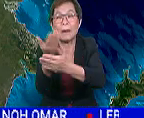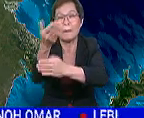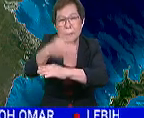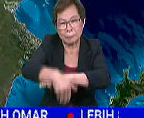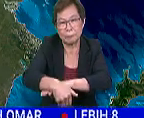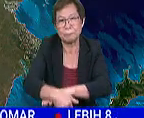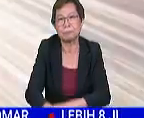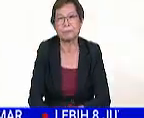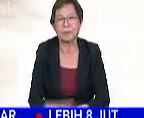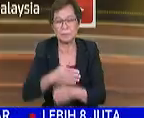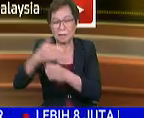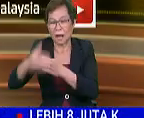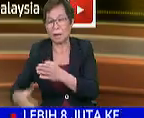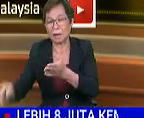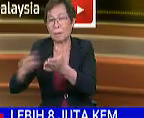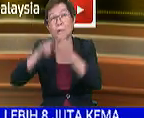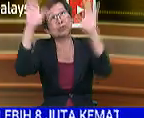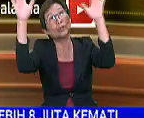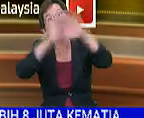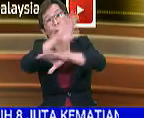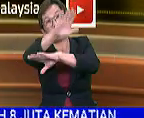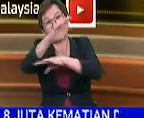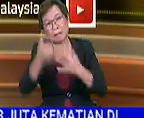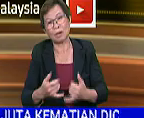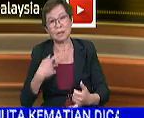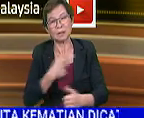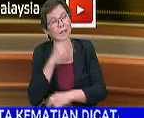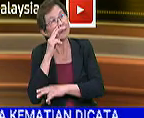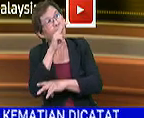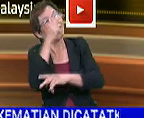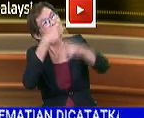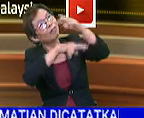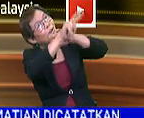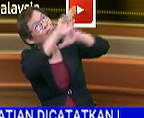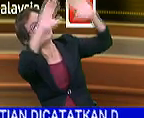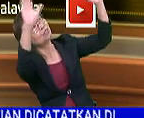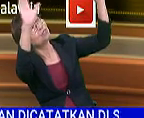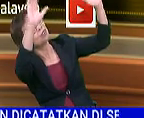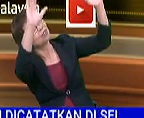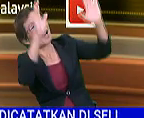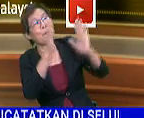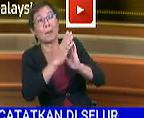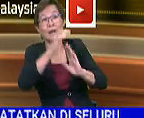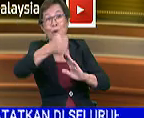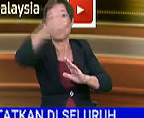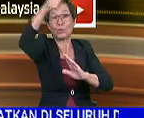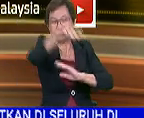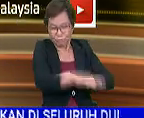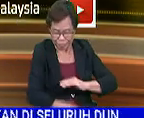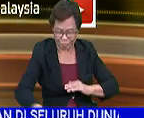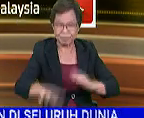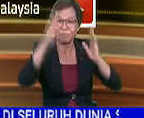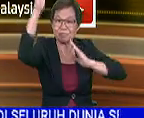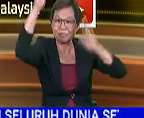nanti Baiklah sekian sahaja laporan cuaca untuk petang ini sekarang kita lihat ramalan cuaca bagi bandar-bandar utama di seluruh